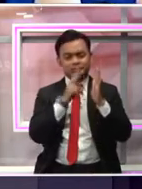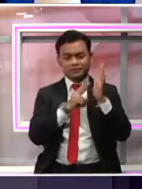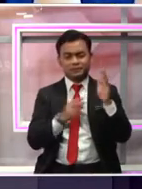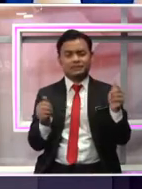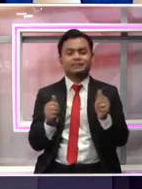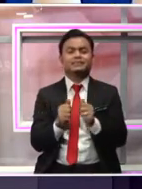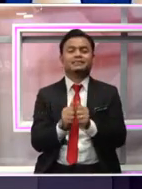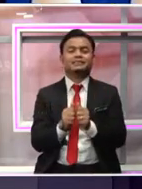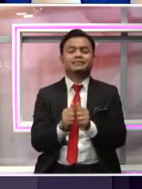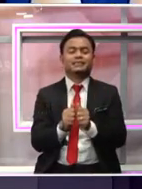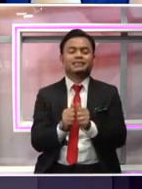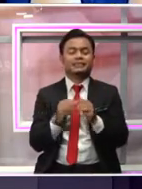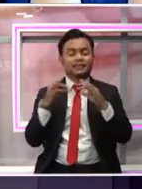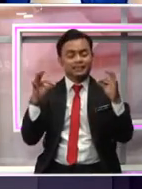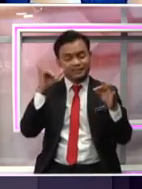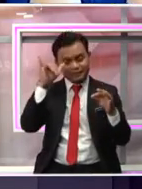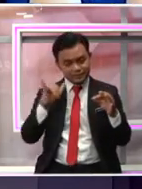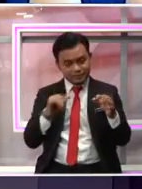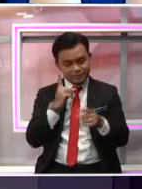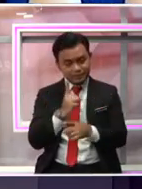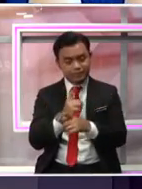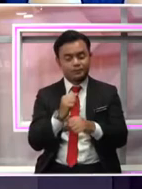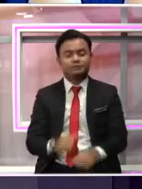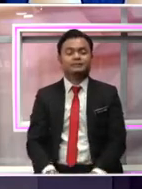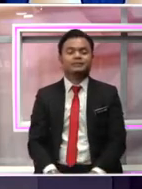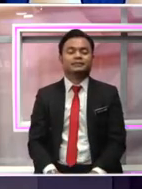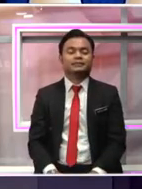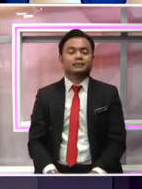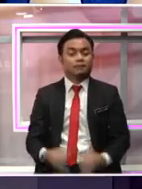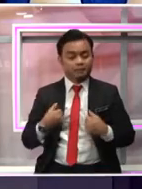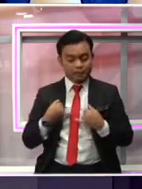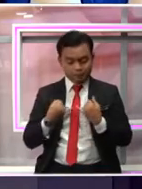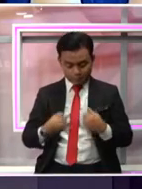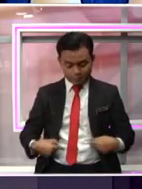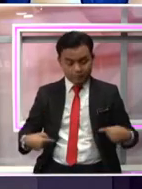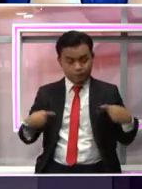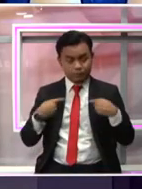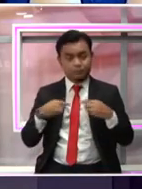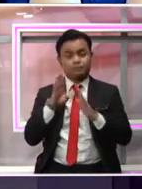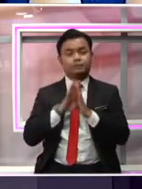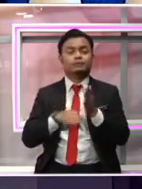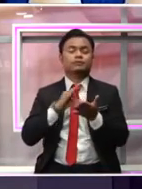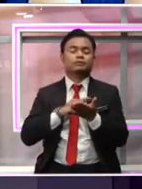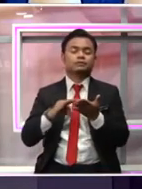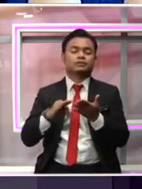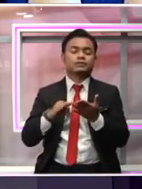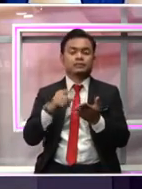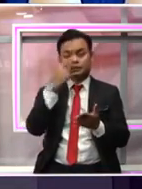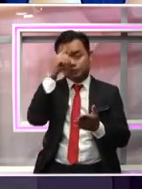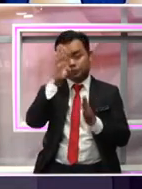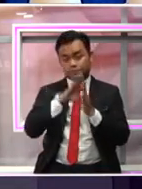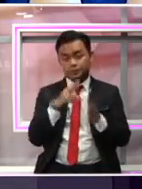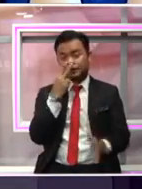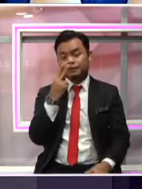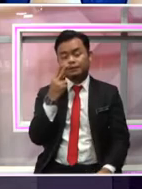Subaru berfungsi untuk bernafas di dalam tubuh manusia serta Hnya Nisa ke